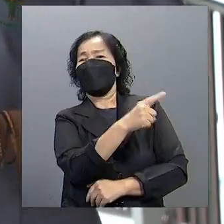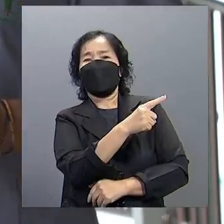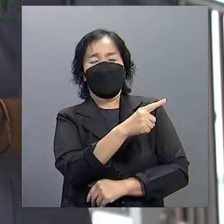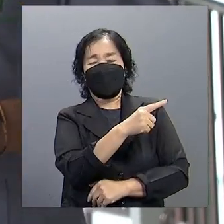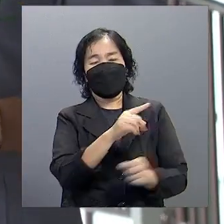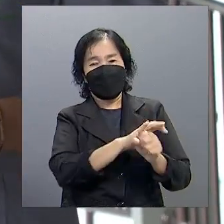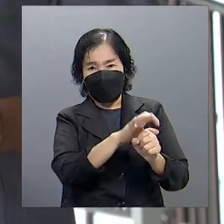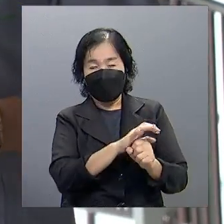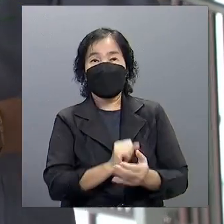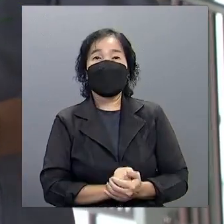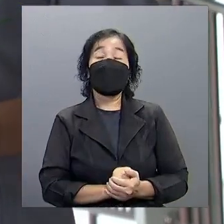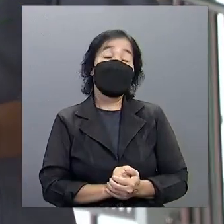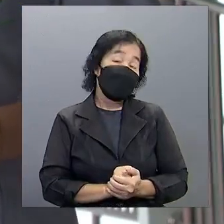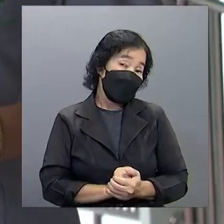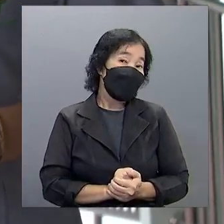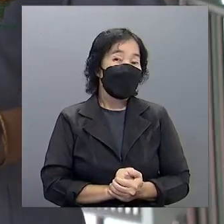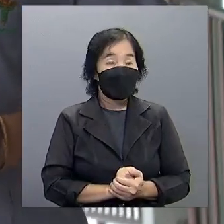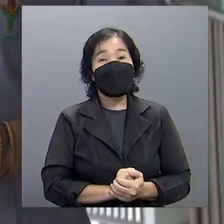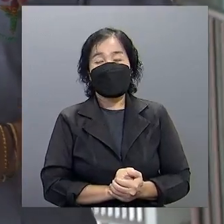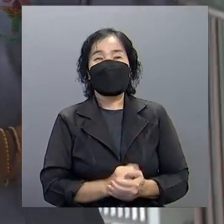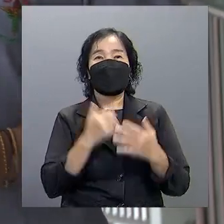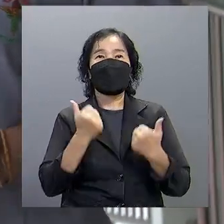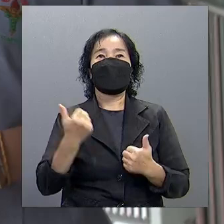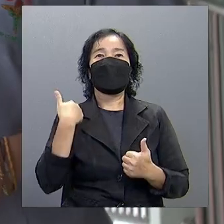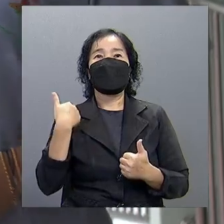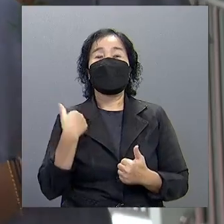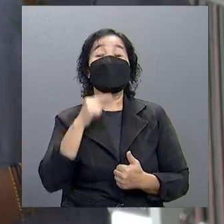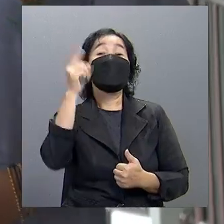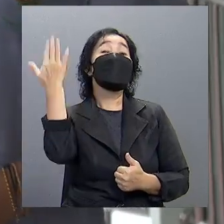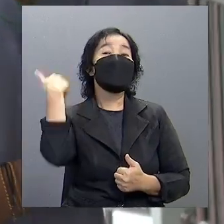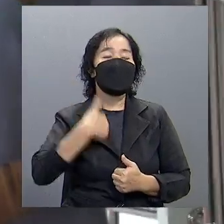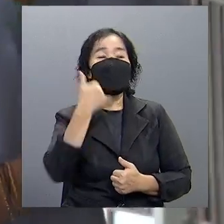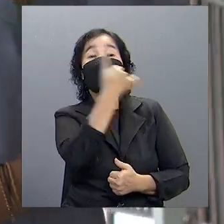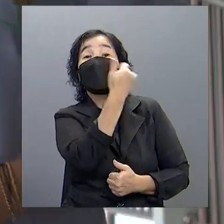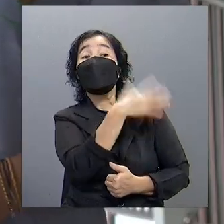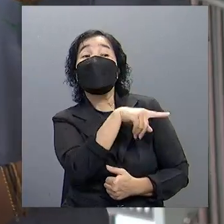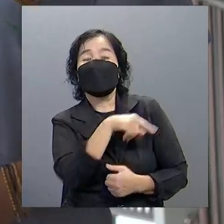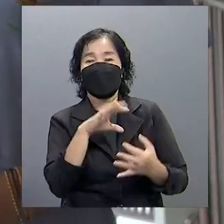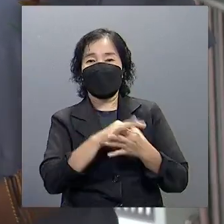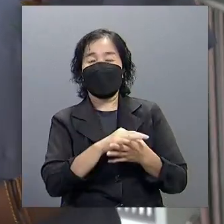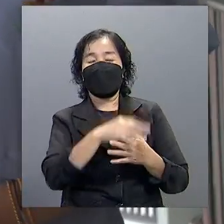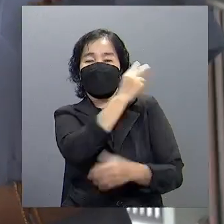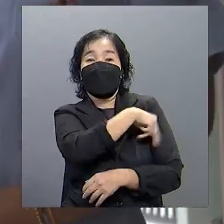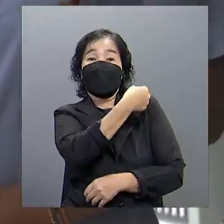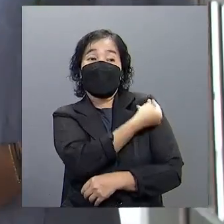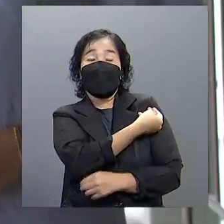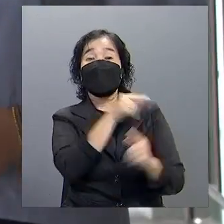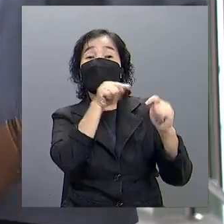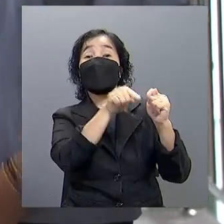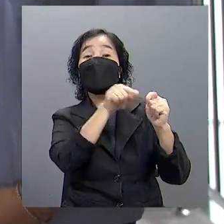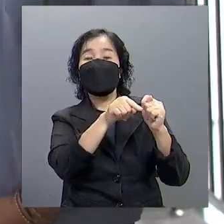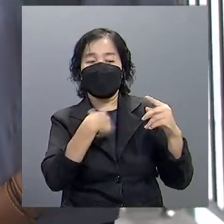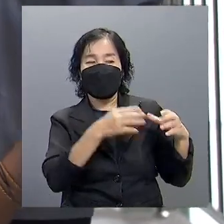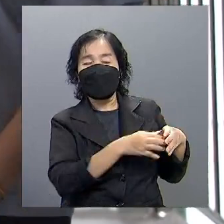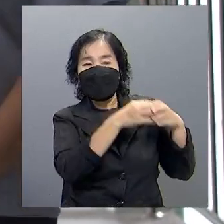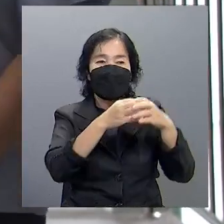มื่อกี้เนี่ยไปดูพี่ๆรพสต.เขาทำงานกันแล้วเขาบอกว่าต้องไปลงพื้นที่ไปวัดเข้าวัดไ